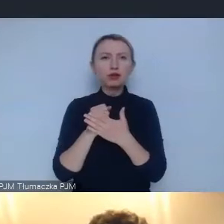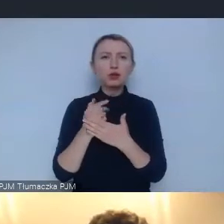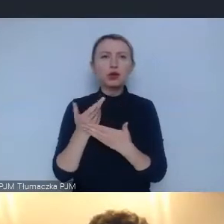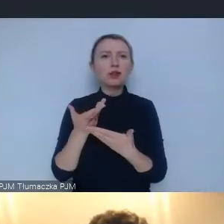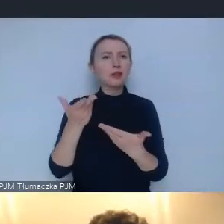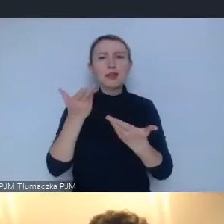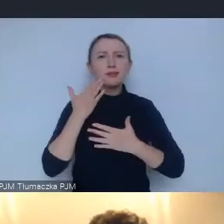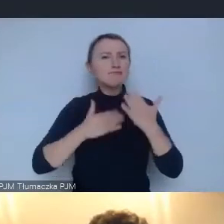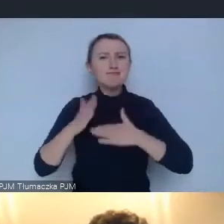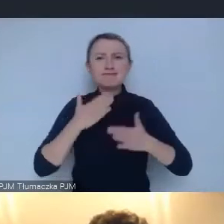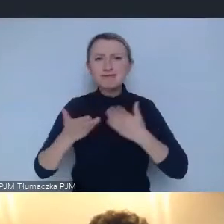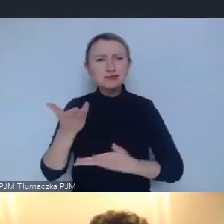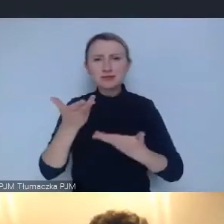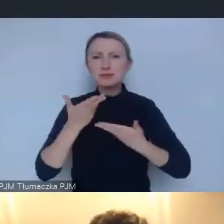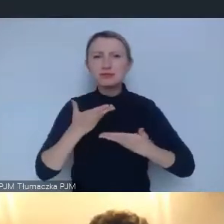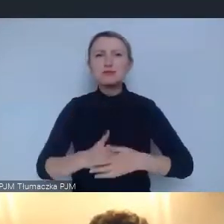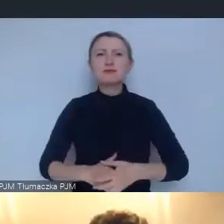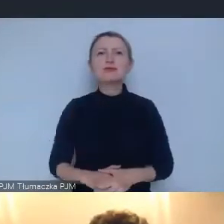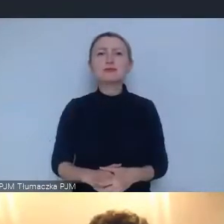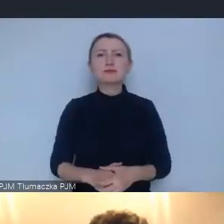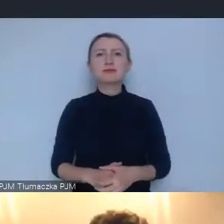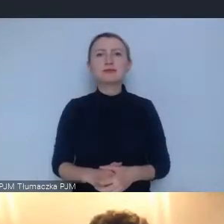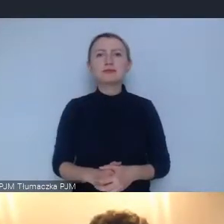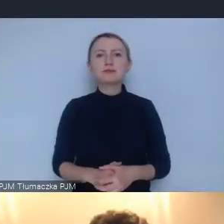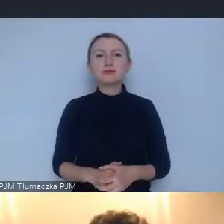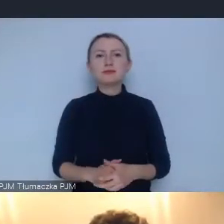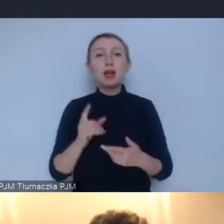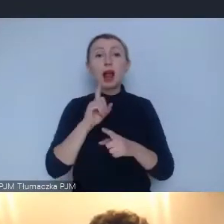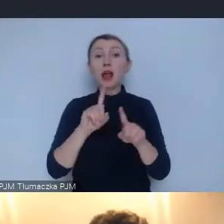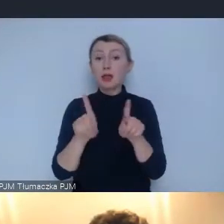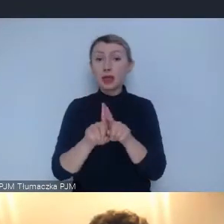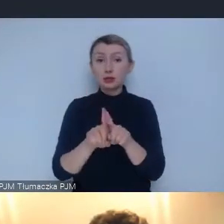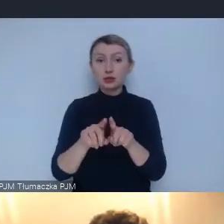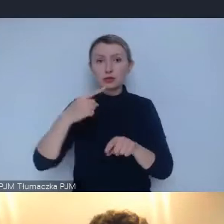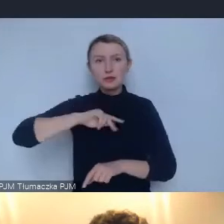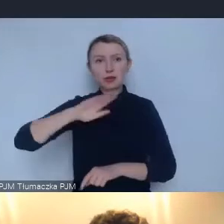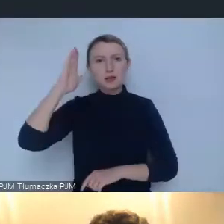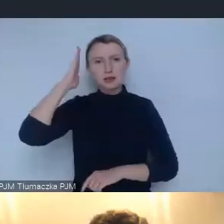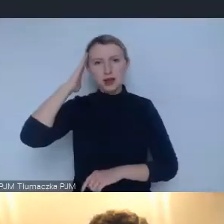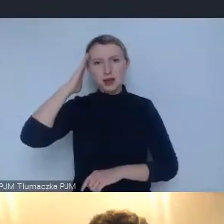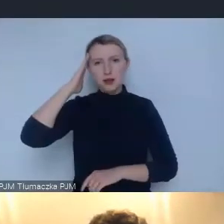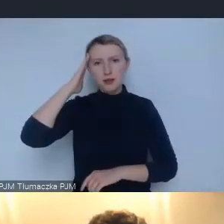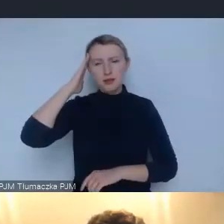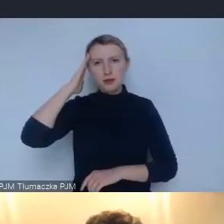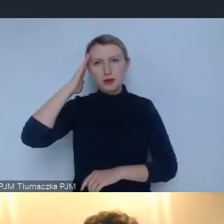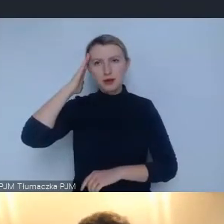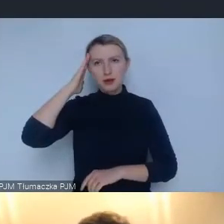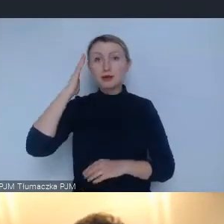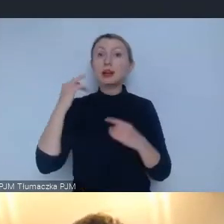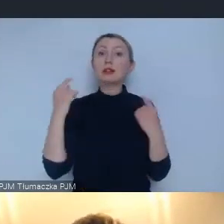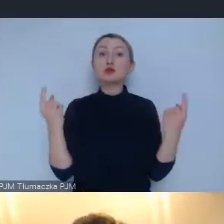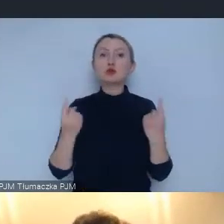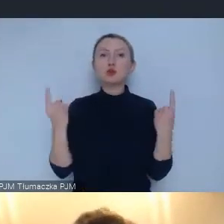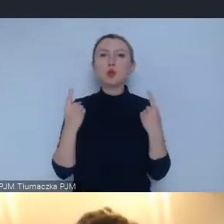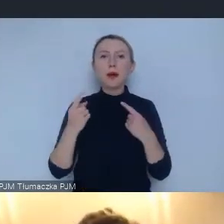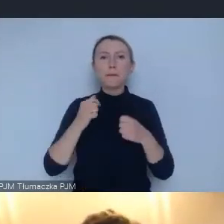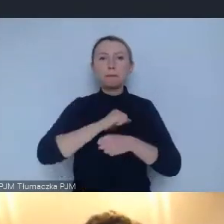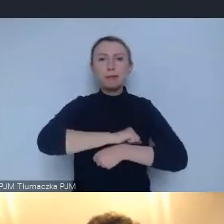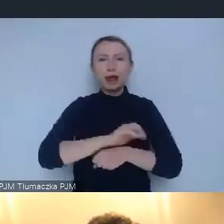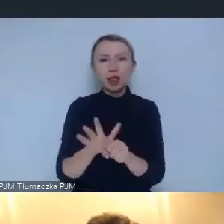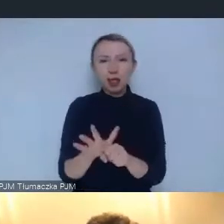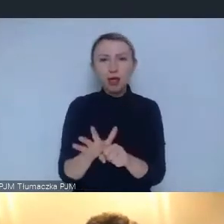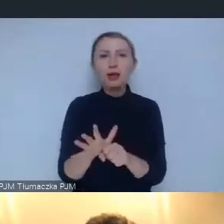optymizmem, a jednocześnie wiemy, że ta sytuacja pandemii